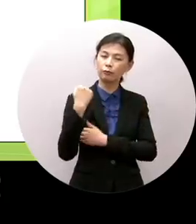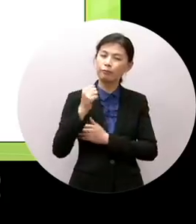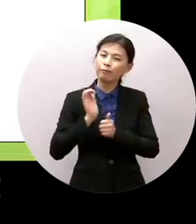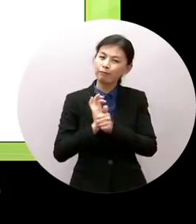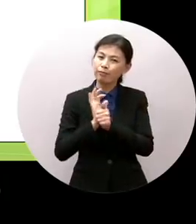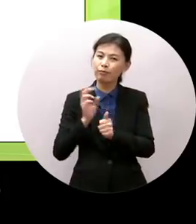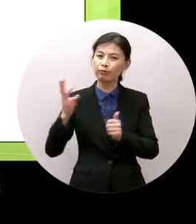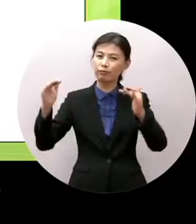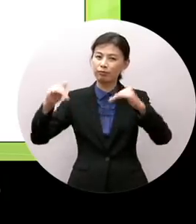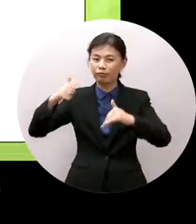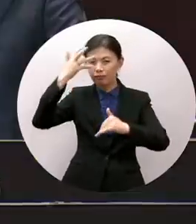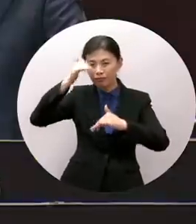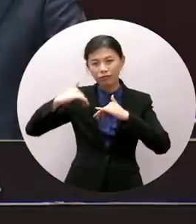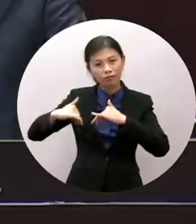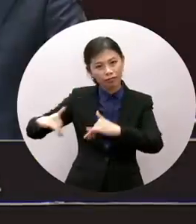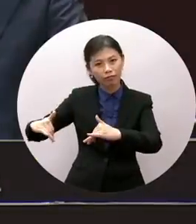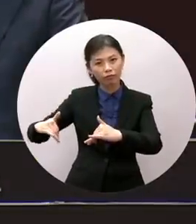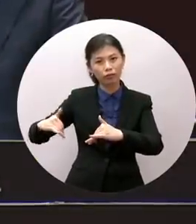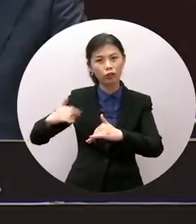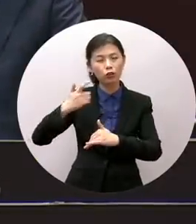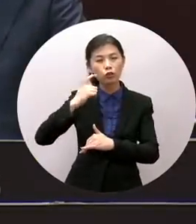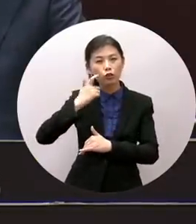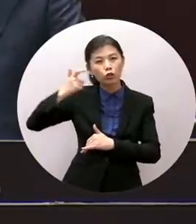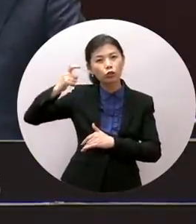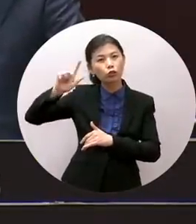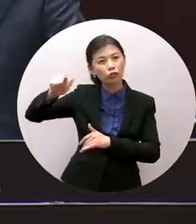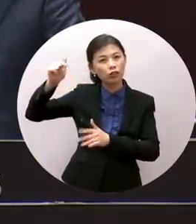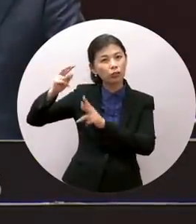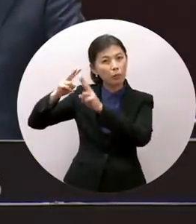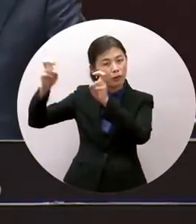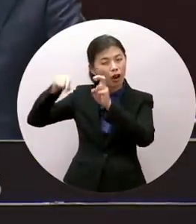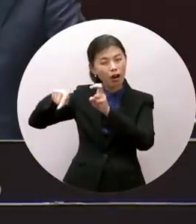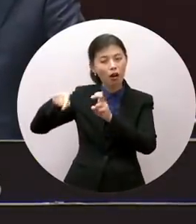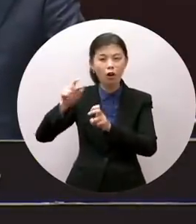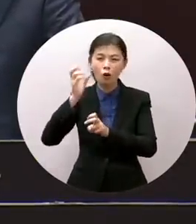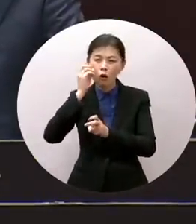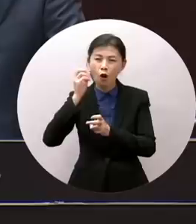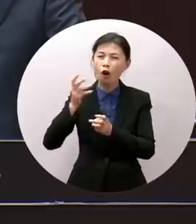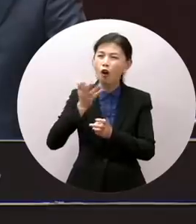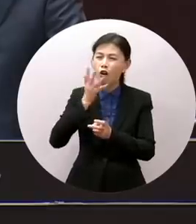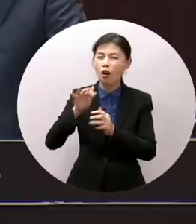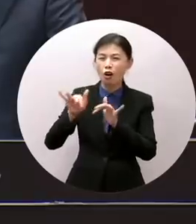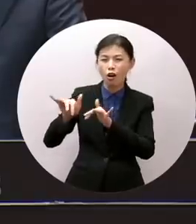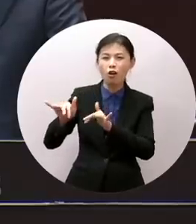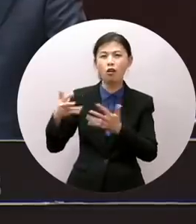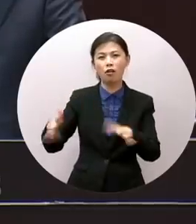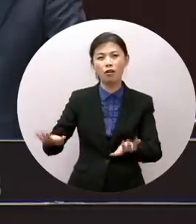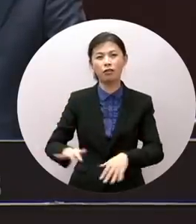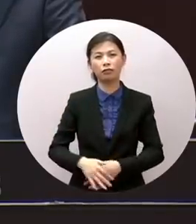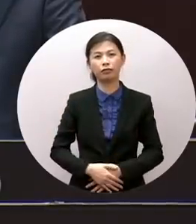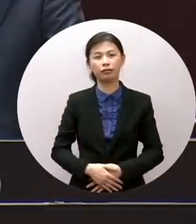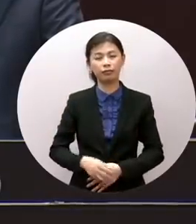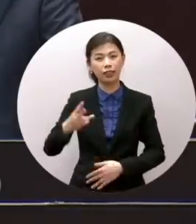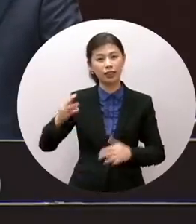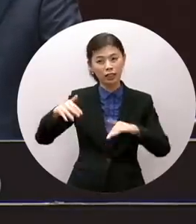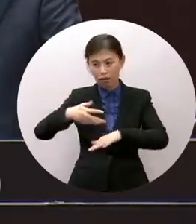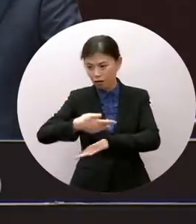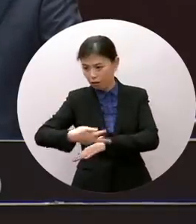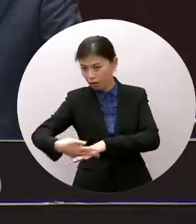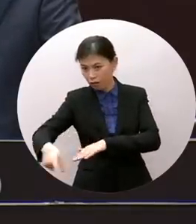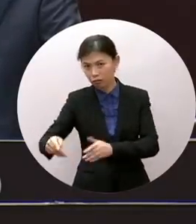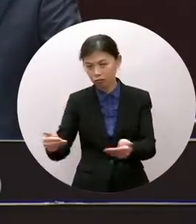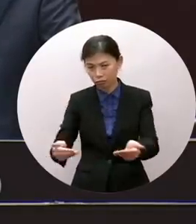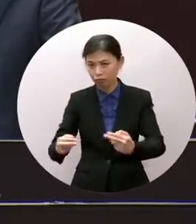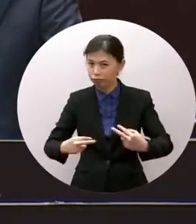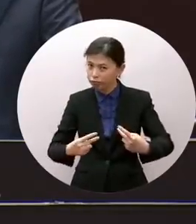三峡老街，甲咱的祖师庙，所以这是真济咱的观光人潮。所以讲，这个三峡河这个整